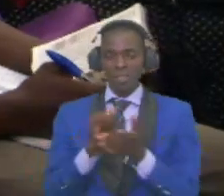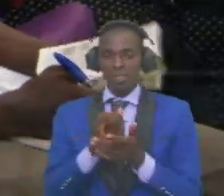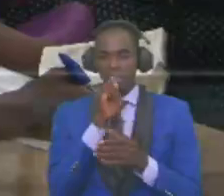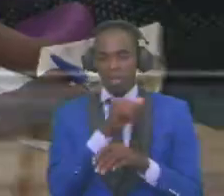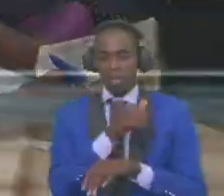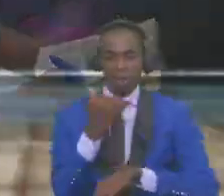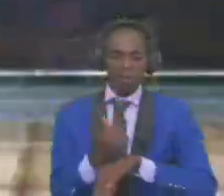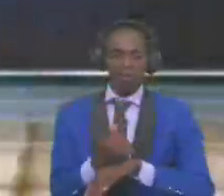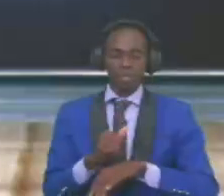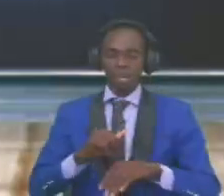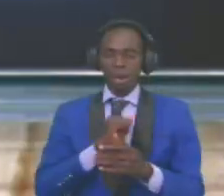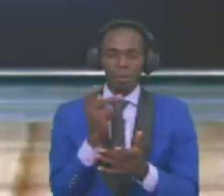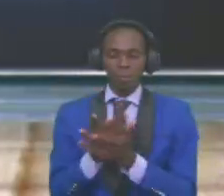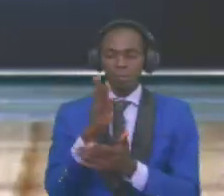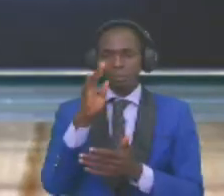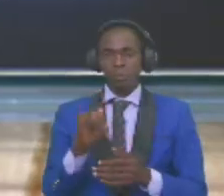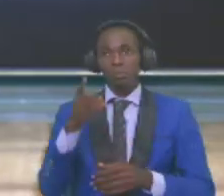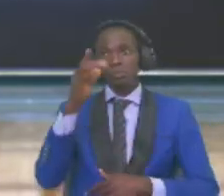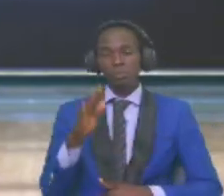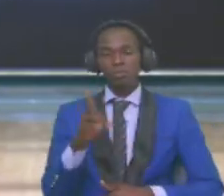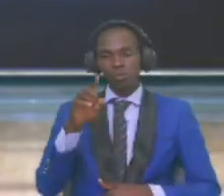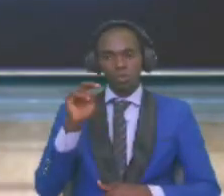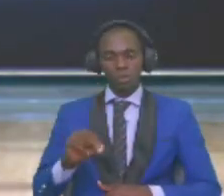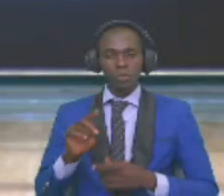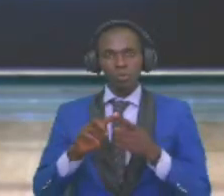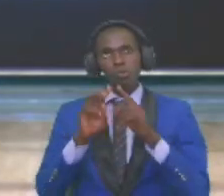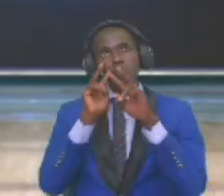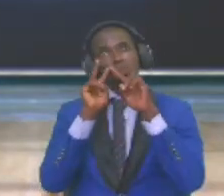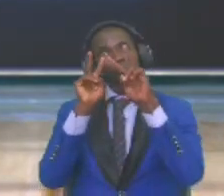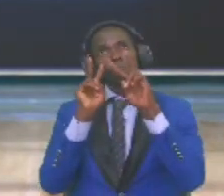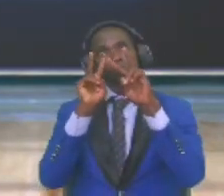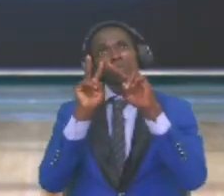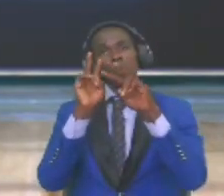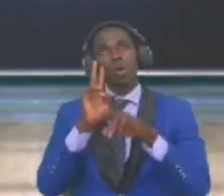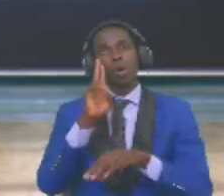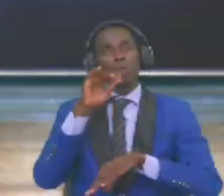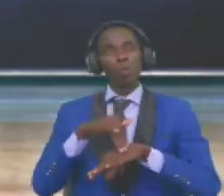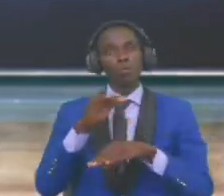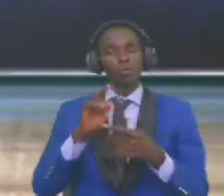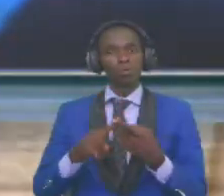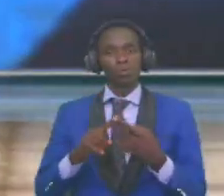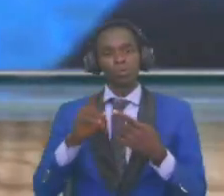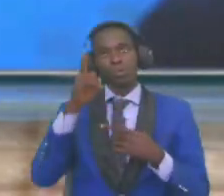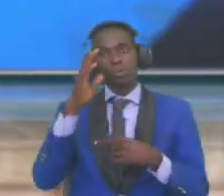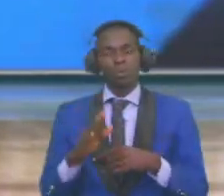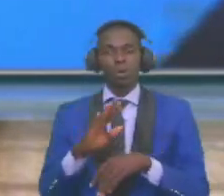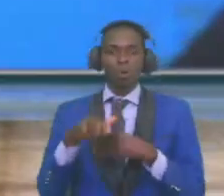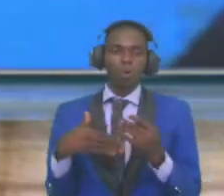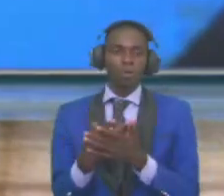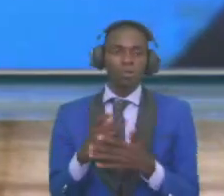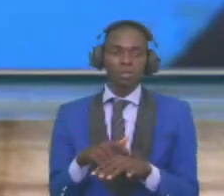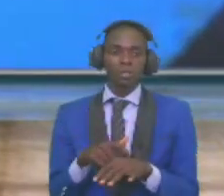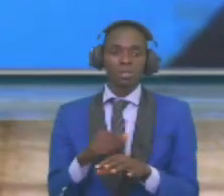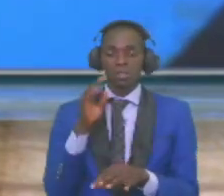par dieu une vie nommé par dieu tu dois chaque fois avoir les yeux braqués sur dieu sais tu regardes